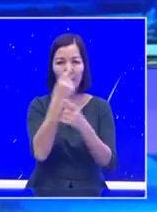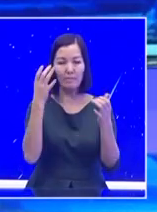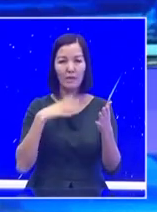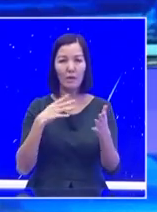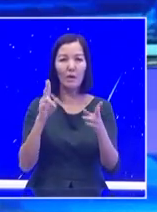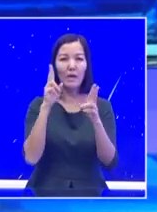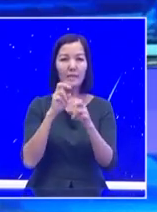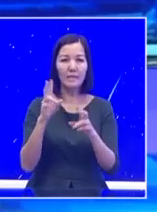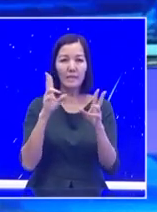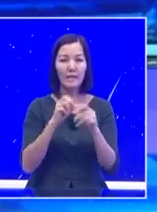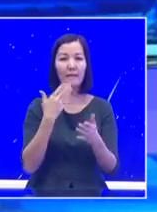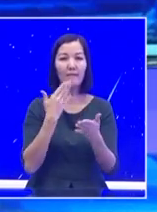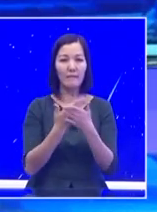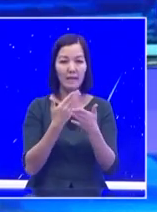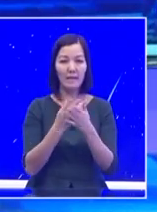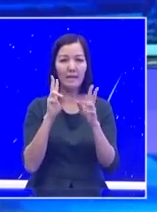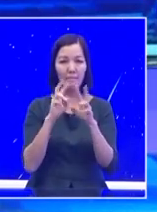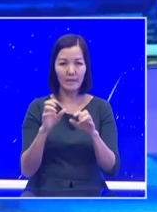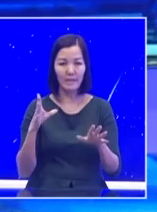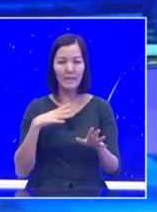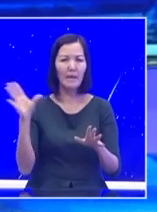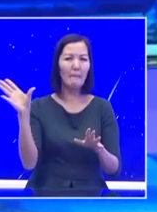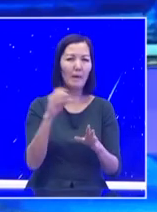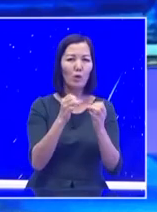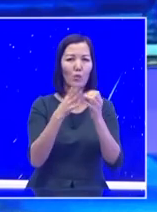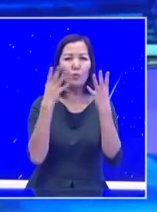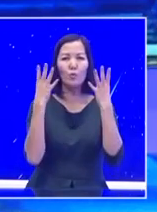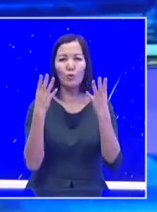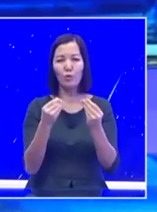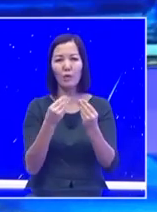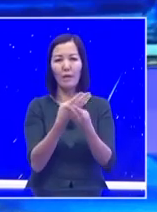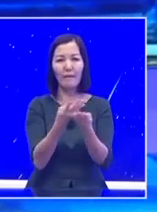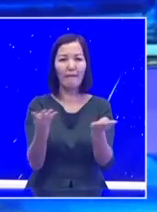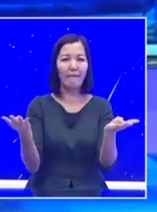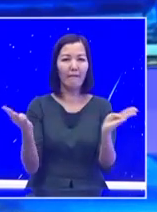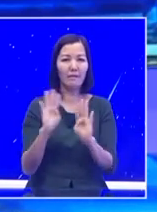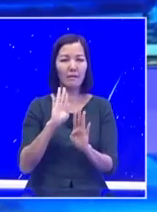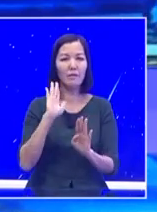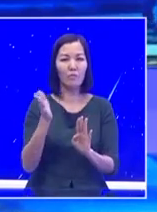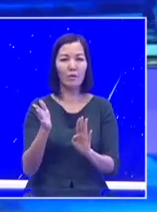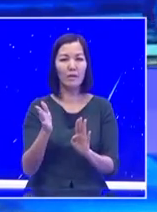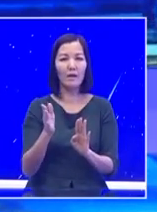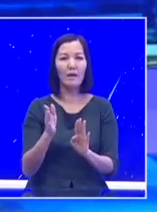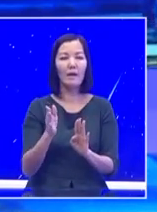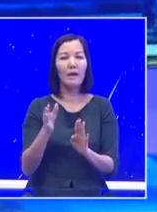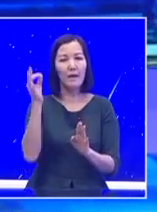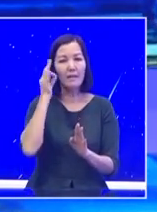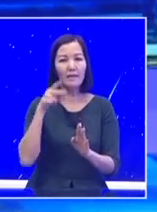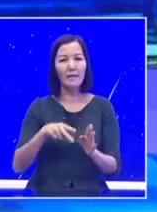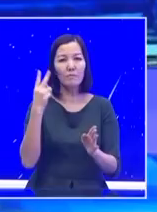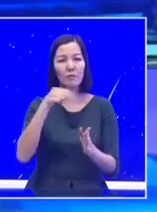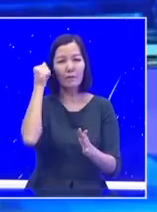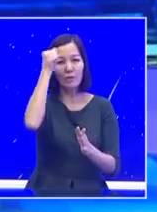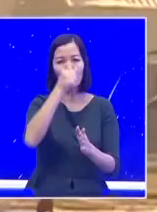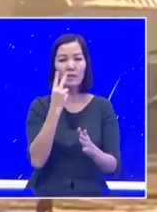Бұл зертханалық тұрғыда дәлелденді. Әйтсе де олардың барлығы әлі де 14 күн карантинде болады, деді ол. Айта кетейік,